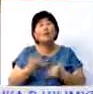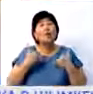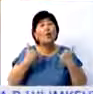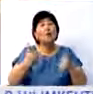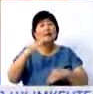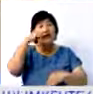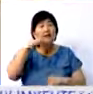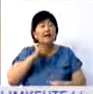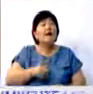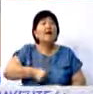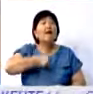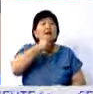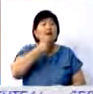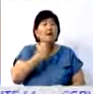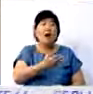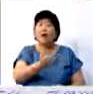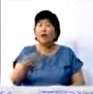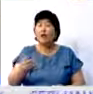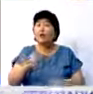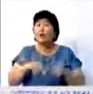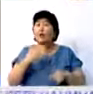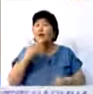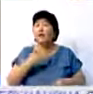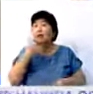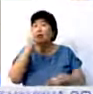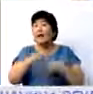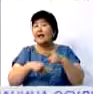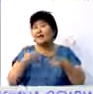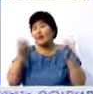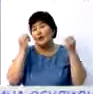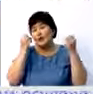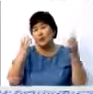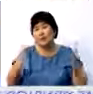уважения к родителям, старшим, к окружающим, к родному языку, традициям